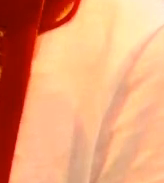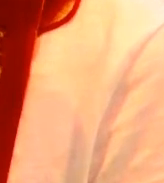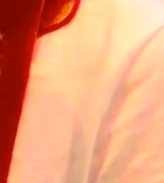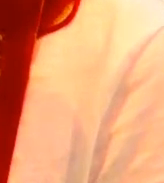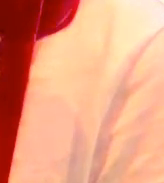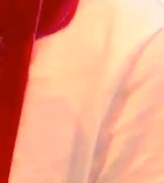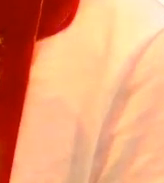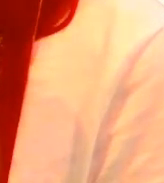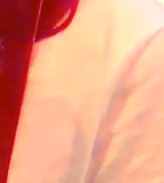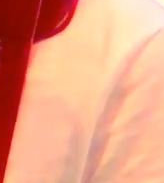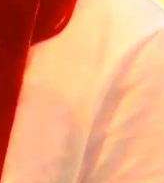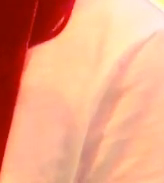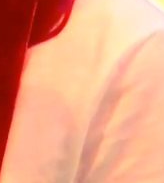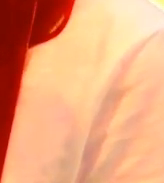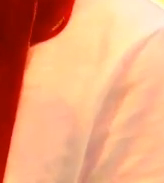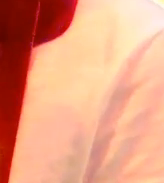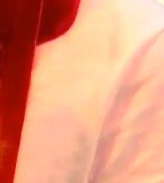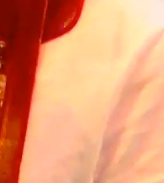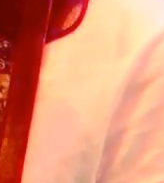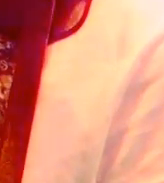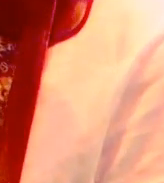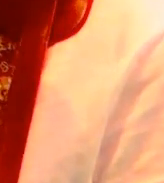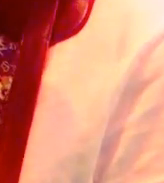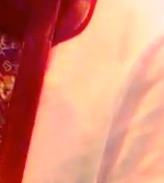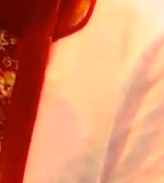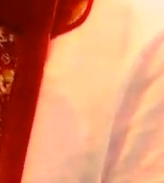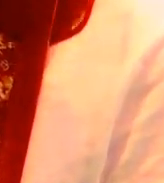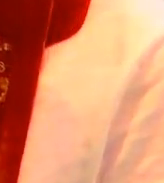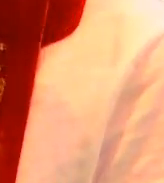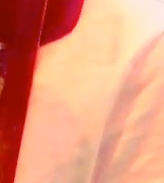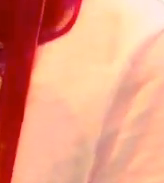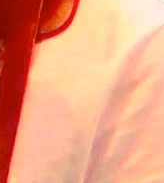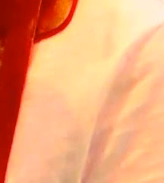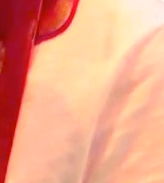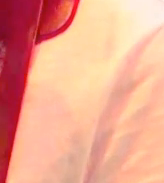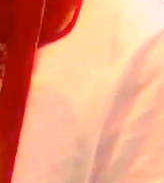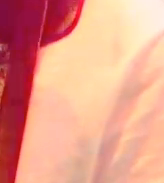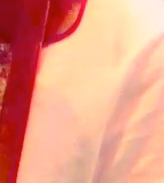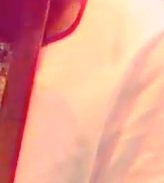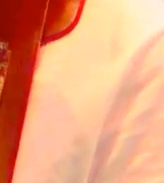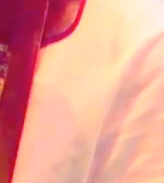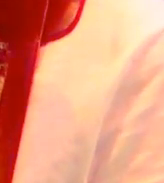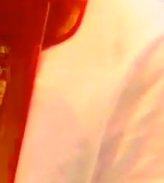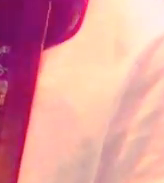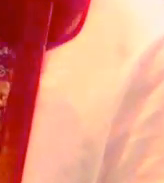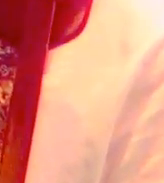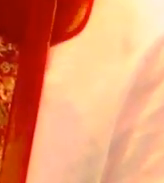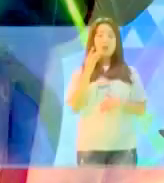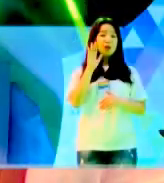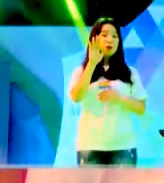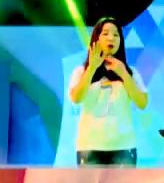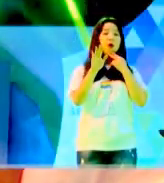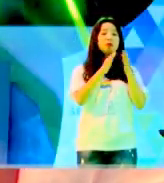네가 결혼을 해도 괜찮아. 원래 끝부터